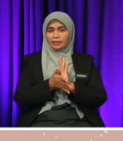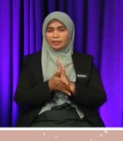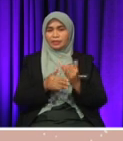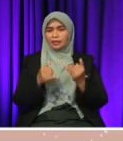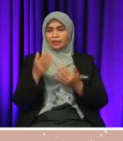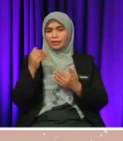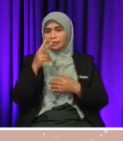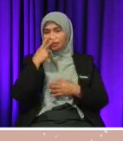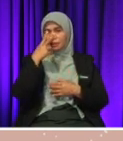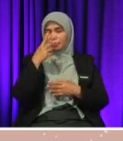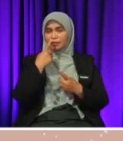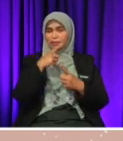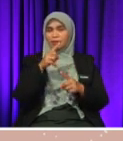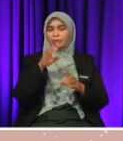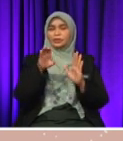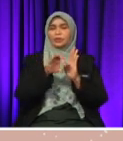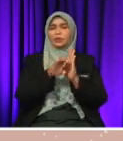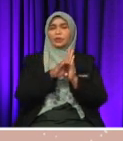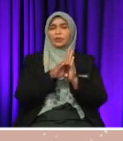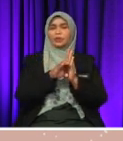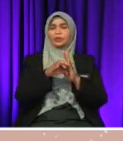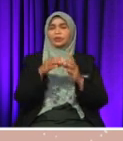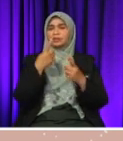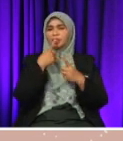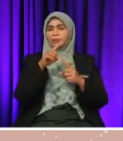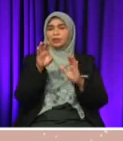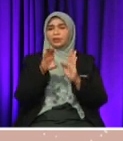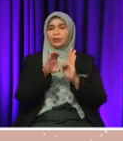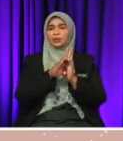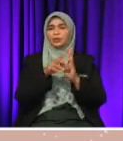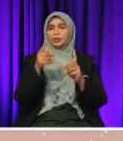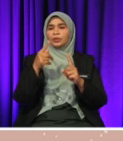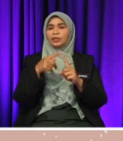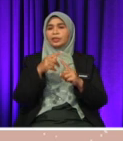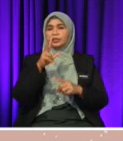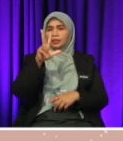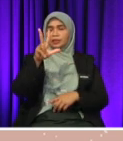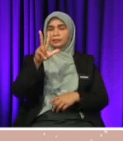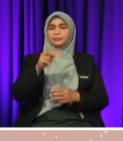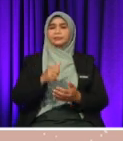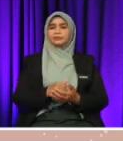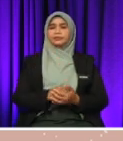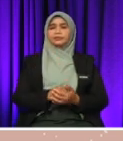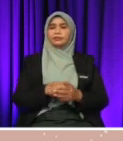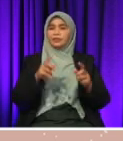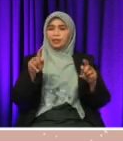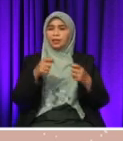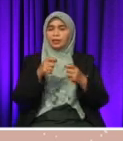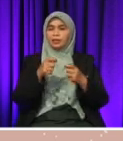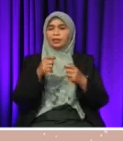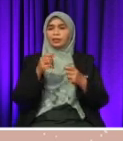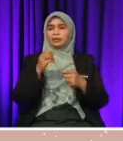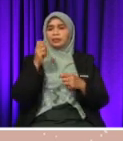jawaban contoh Oke ini jawaban contoh yang ketiga masih gunakan lagi catalinya tidak akan perlakuan yang baik